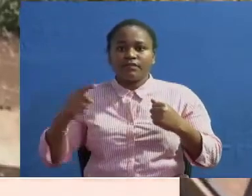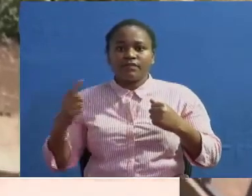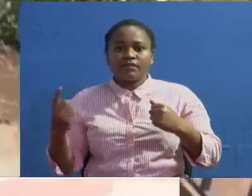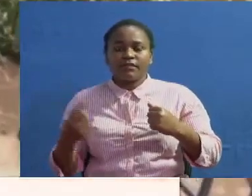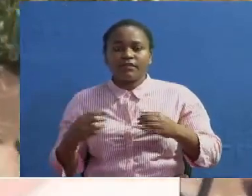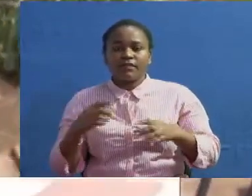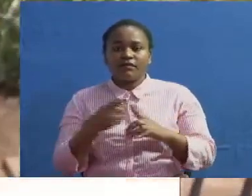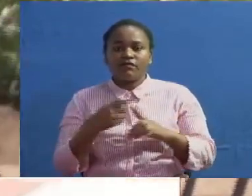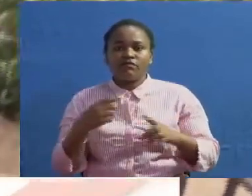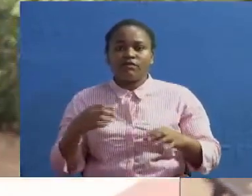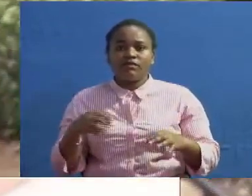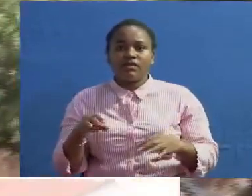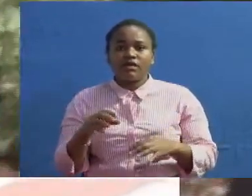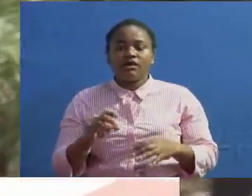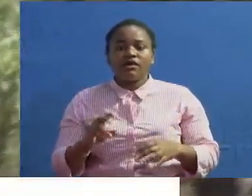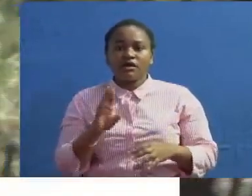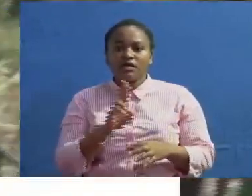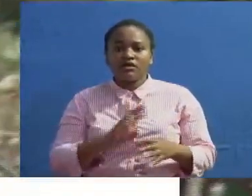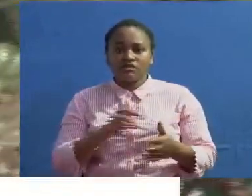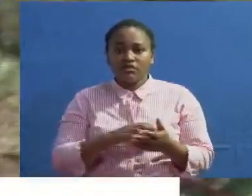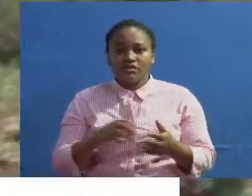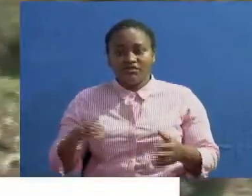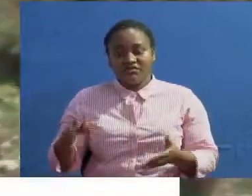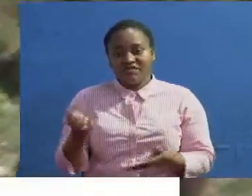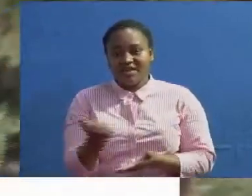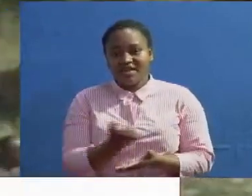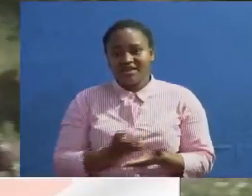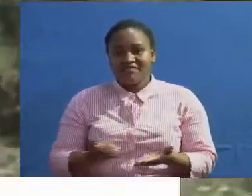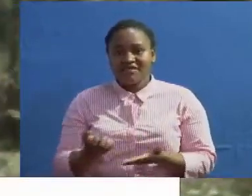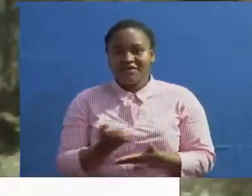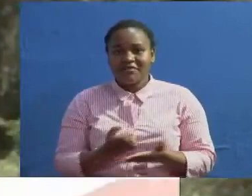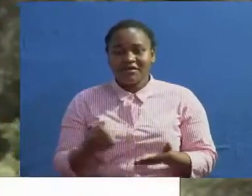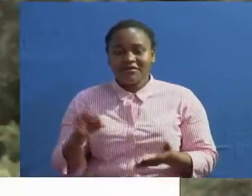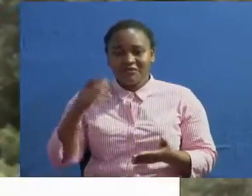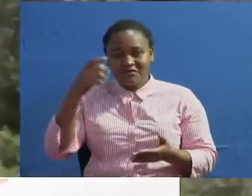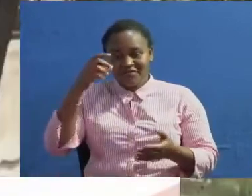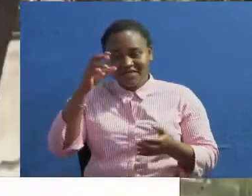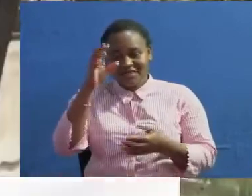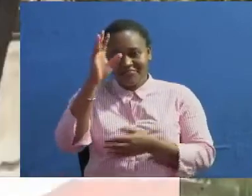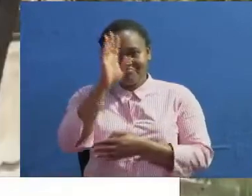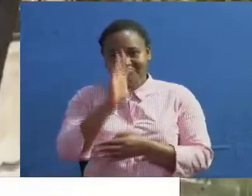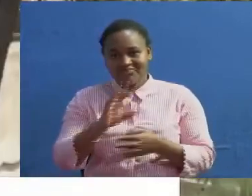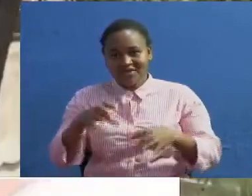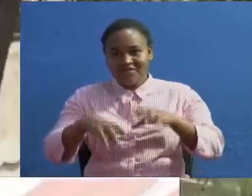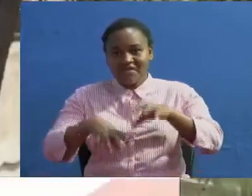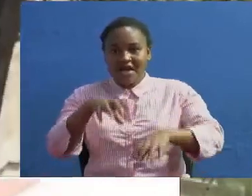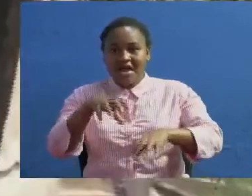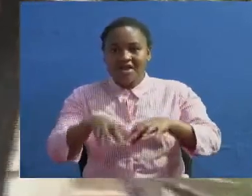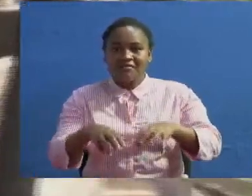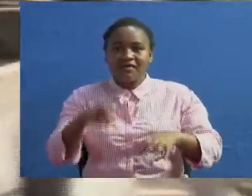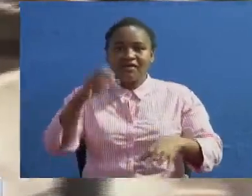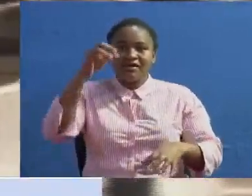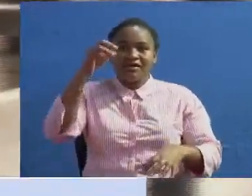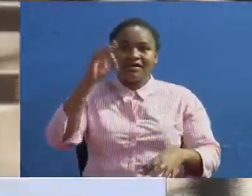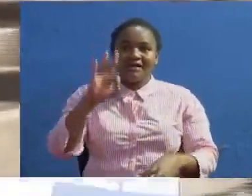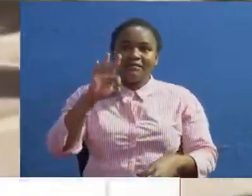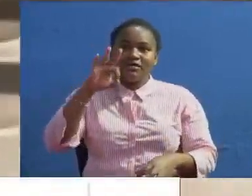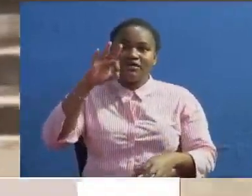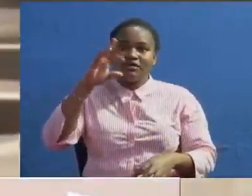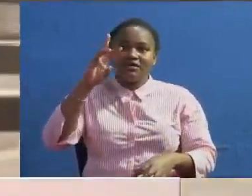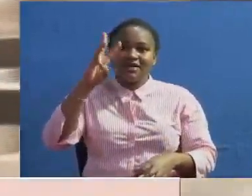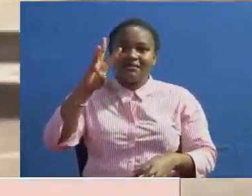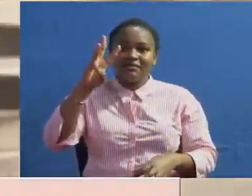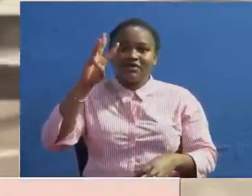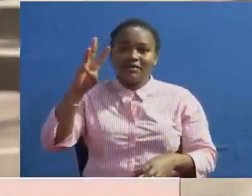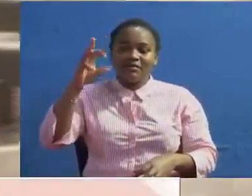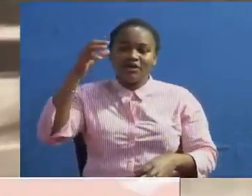taifa wa dhamana ya mazingira Net Fund, mfuko wa kitaifa wa wanyamapori na mazingira WWF, mamlaka ya